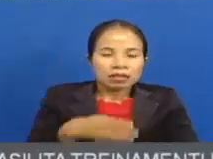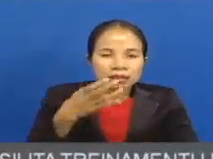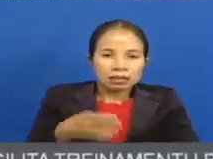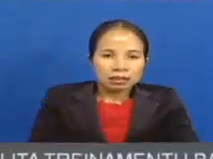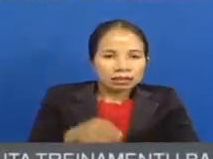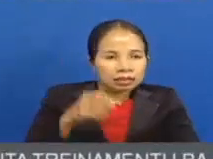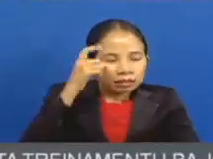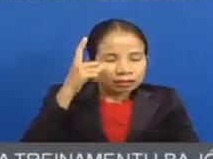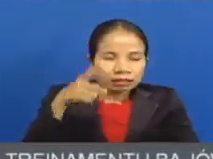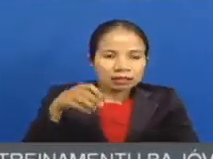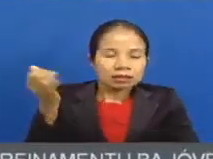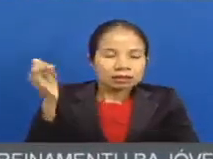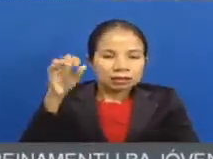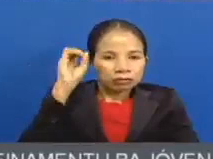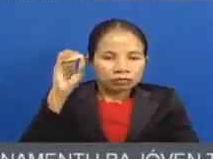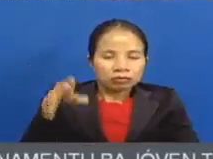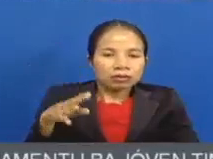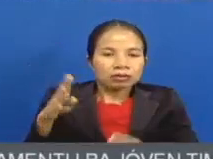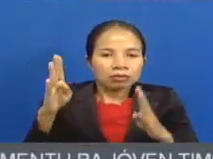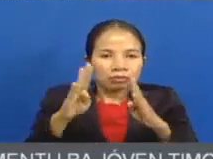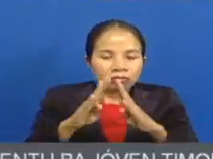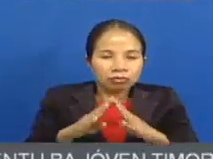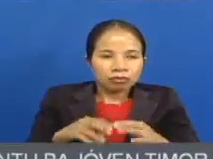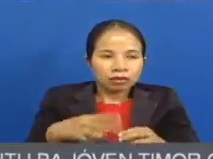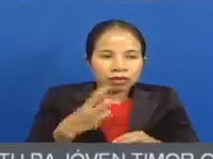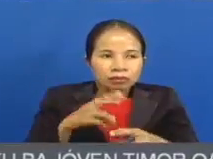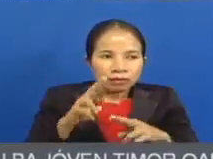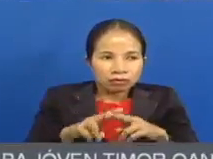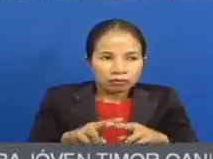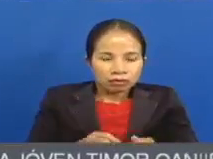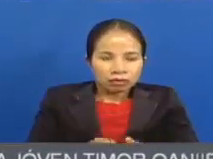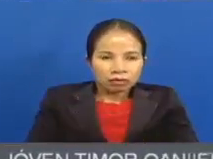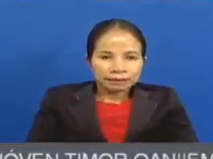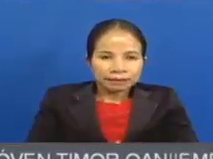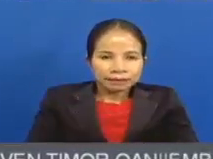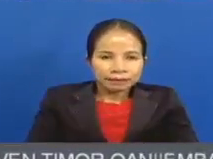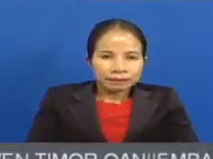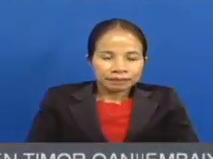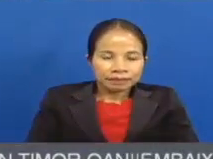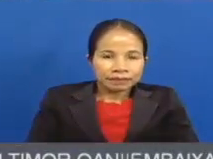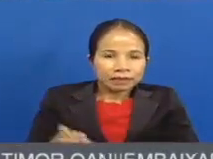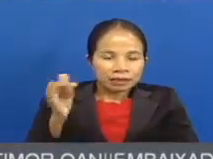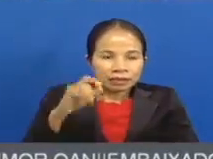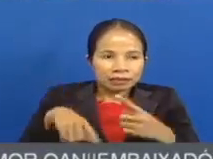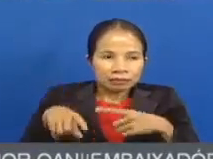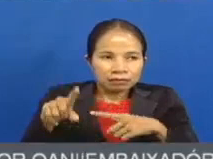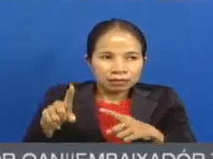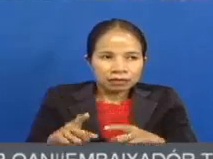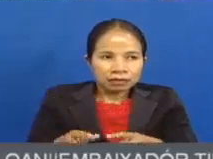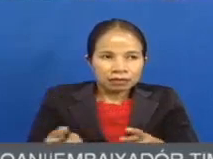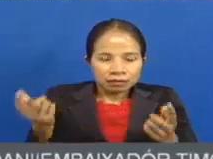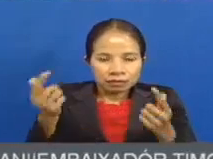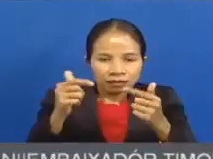ader sira tuda uma ando amjak tur tu amden sir li sena sira bas dia krag ne sira pila fon